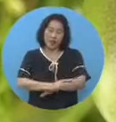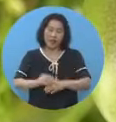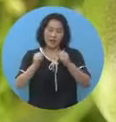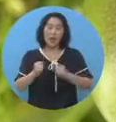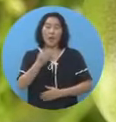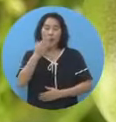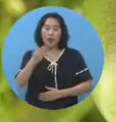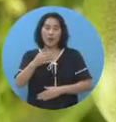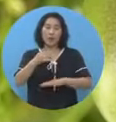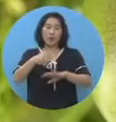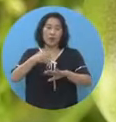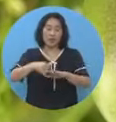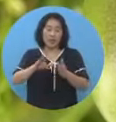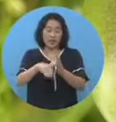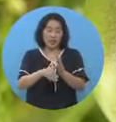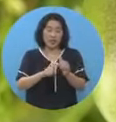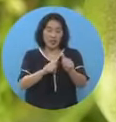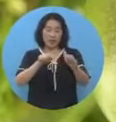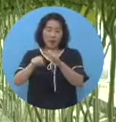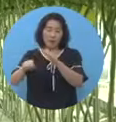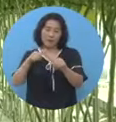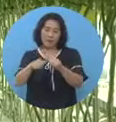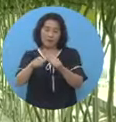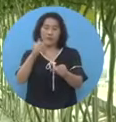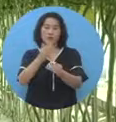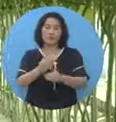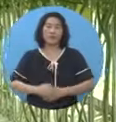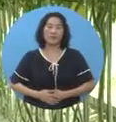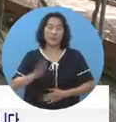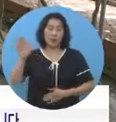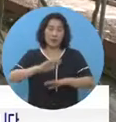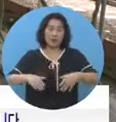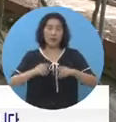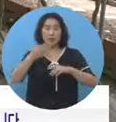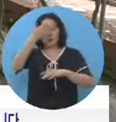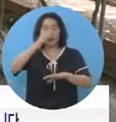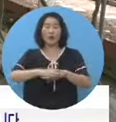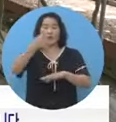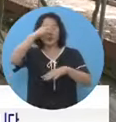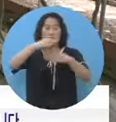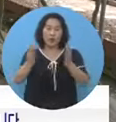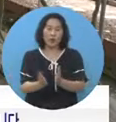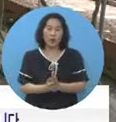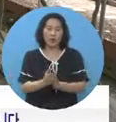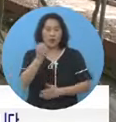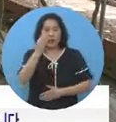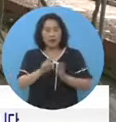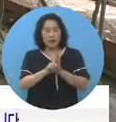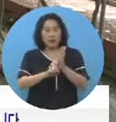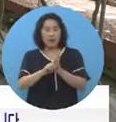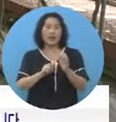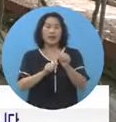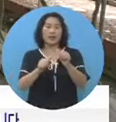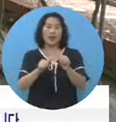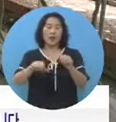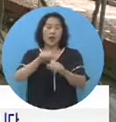작목으로 정착되도록 영농 시기별 현장 컨설팅을 하고 있습니다. 앞으로 전남농업기술원은 이상 기후를 대응한